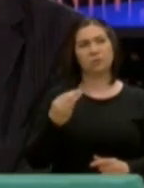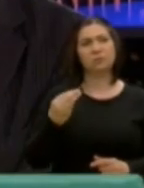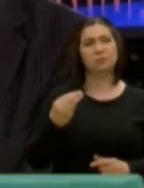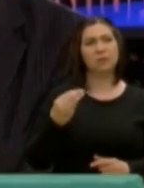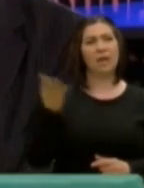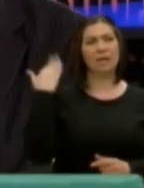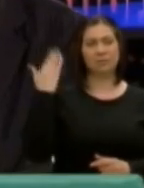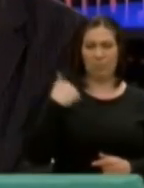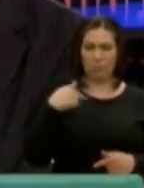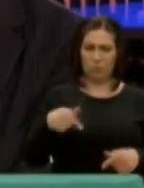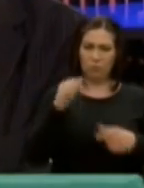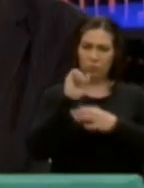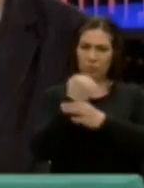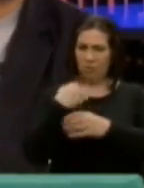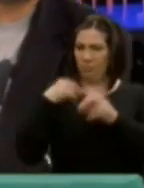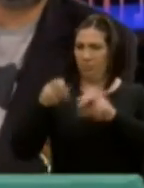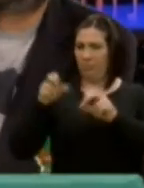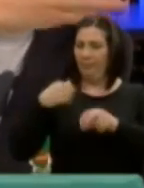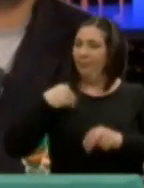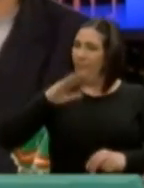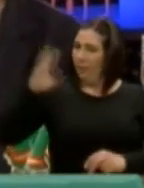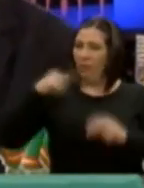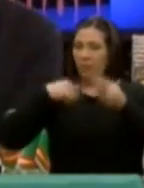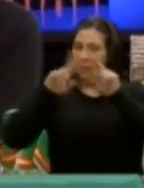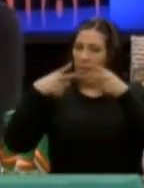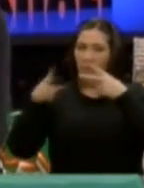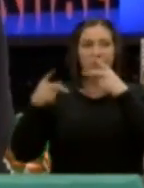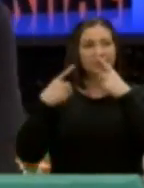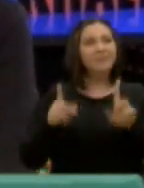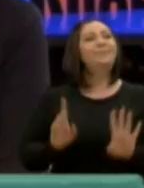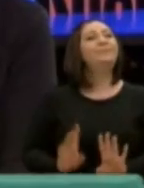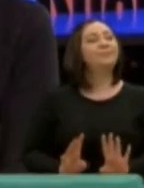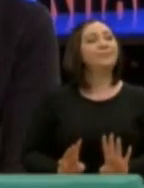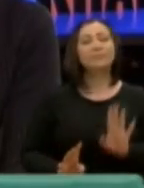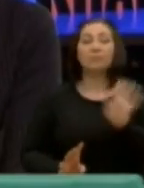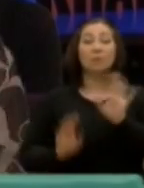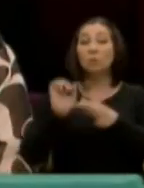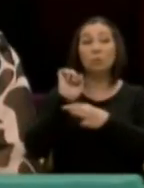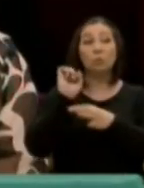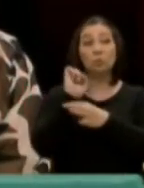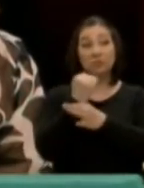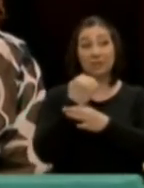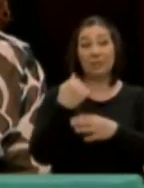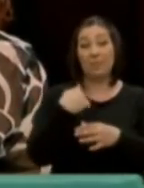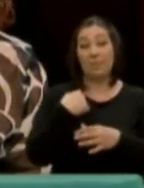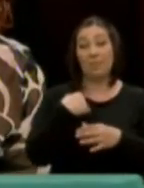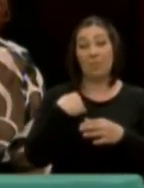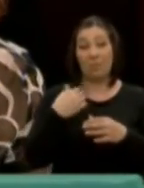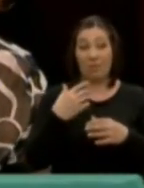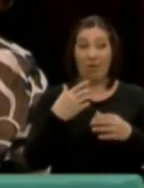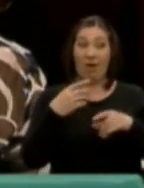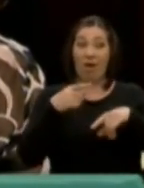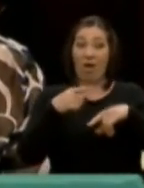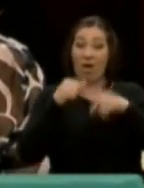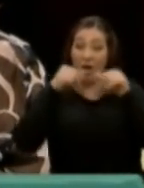kuşaklardır. Ben bunların ustasıyım. Ben de gideyim bir dükkan açayım. Ben de bunu yapmayı biliyorum. Ama o zaman ustanın motivasyonu da, ben Hacı Bekir'de çalışıyorum diyor. Yani